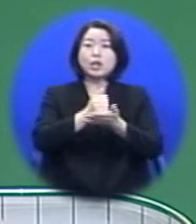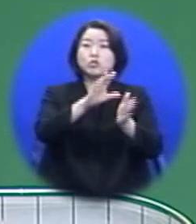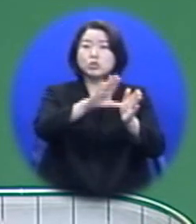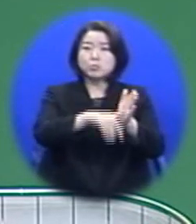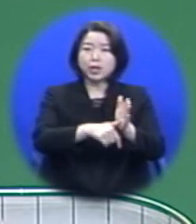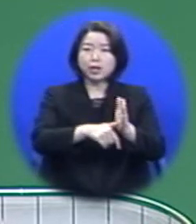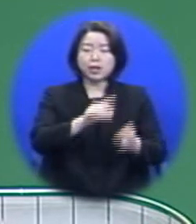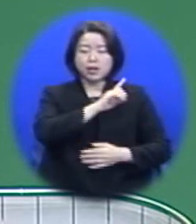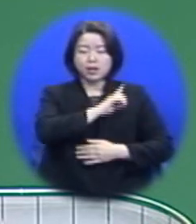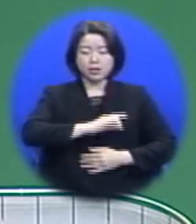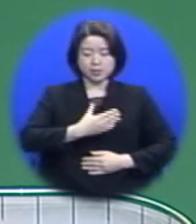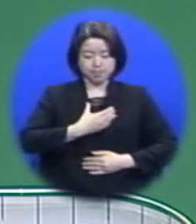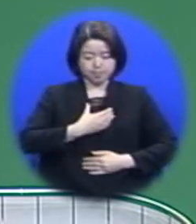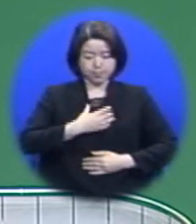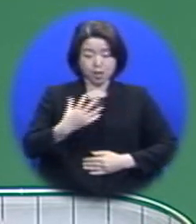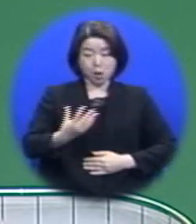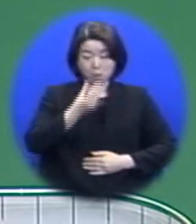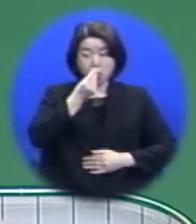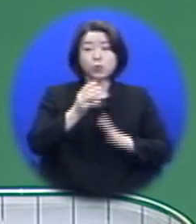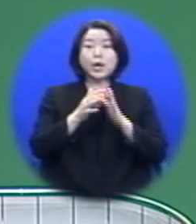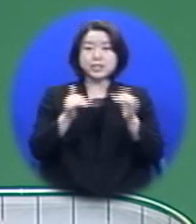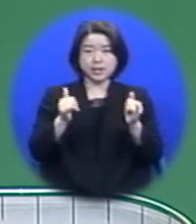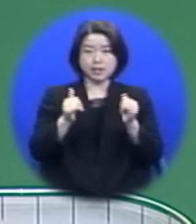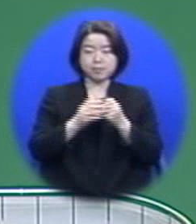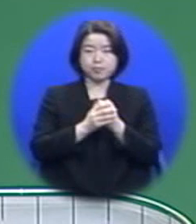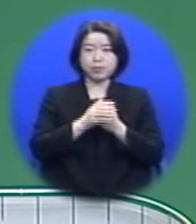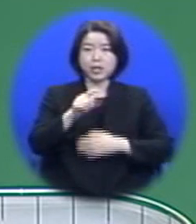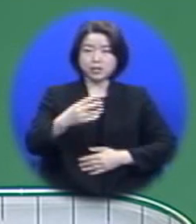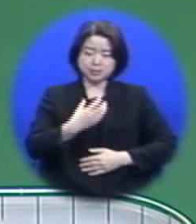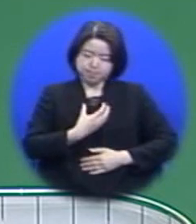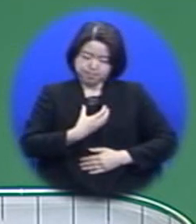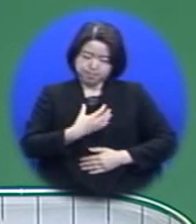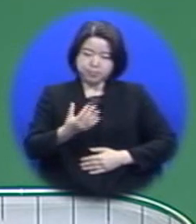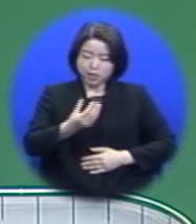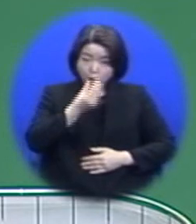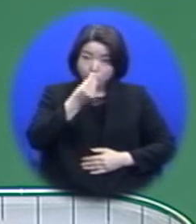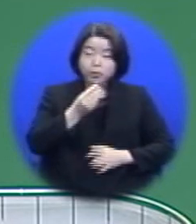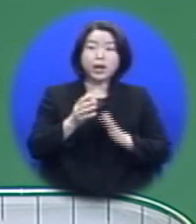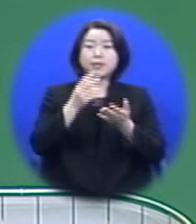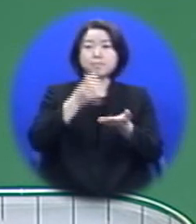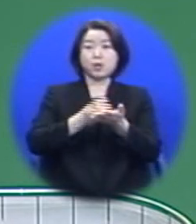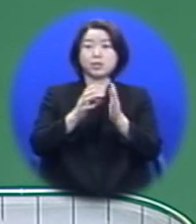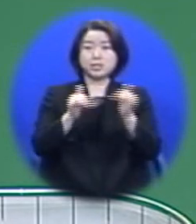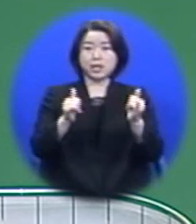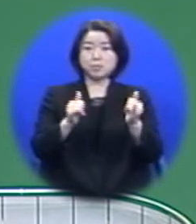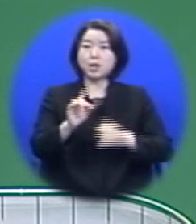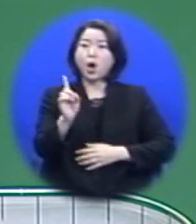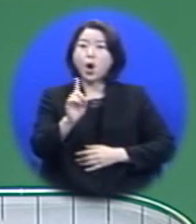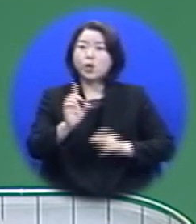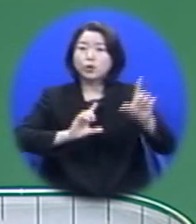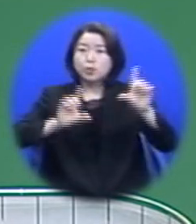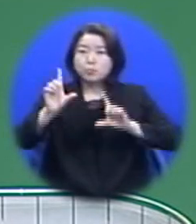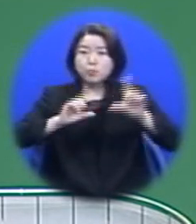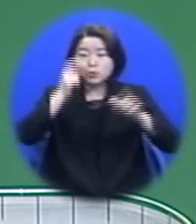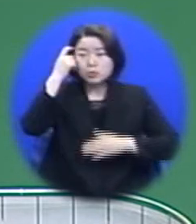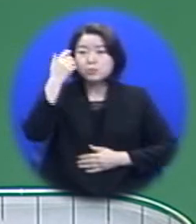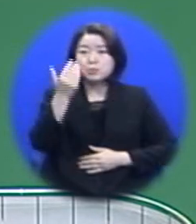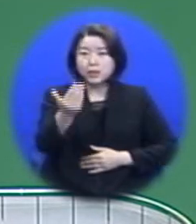거했던 사람입니다 그런데 그 거했던 경건했던 바리새인이 어떤 모습이었습니까